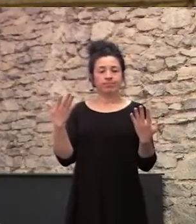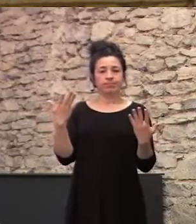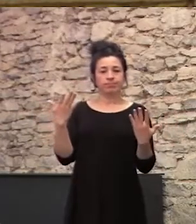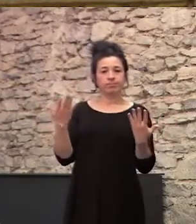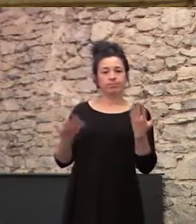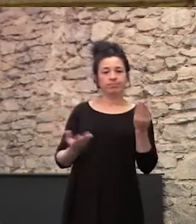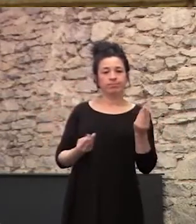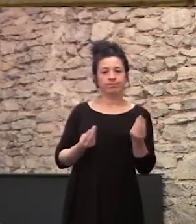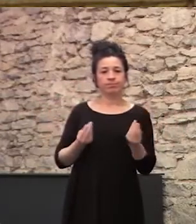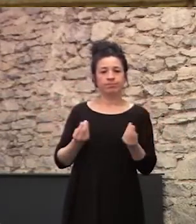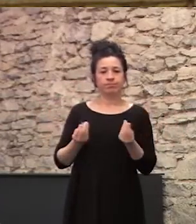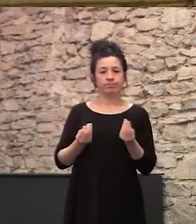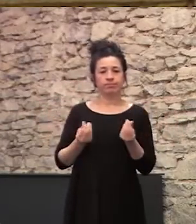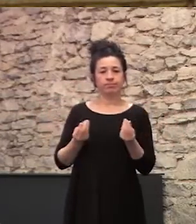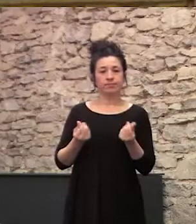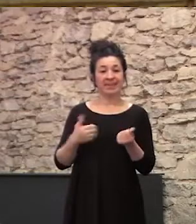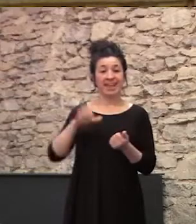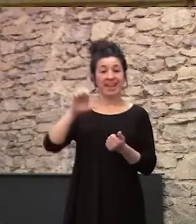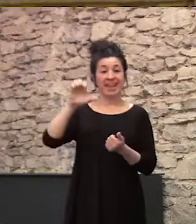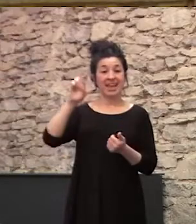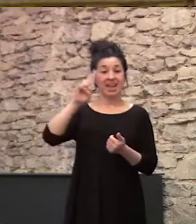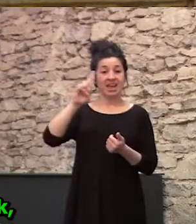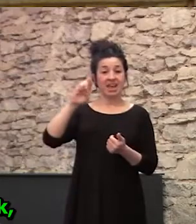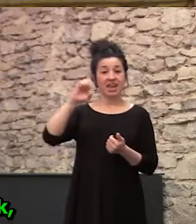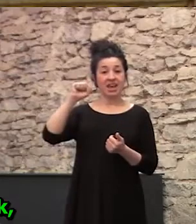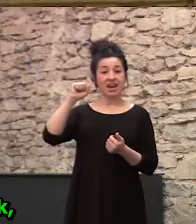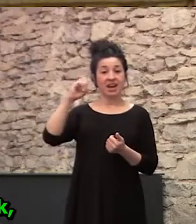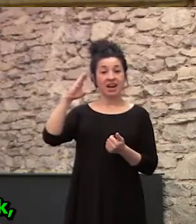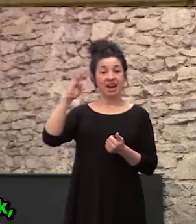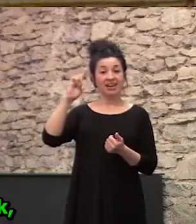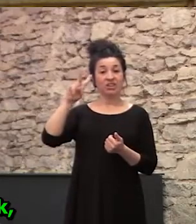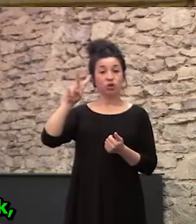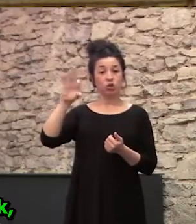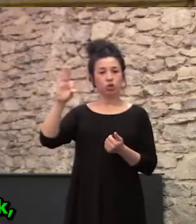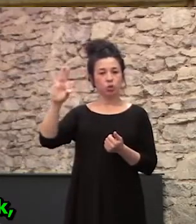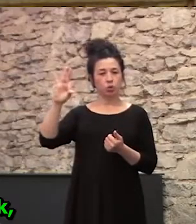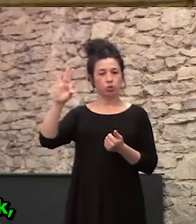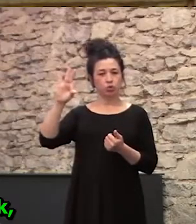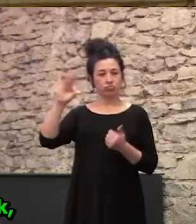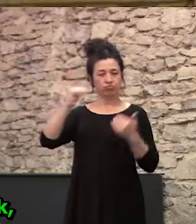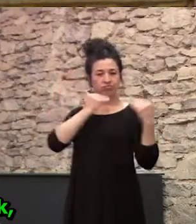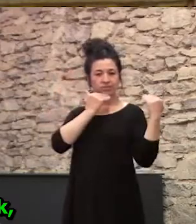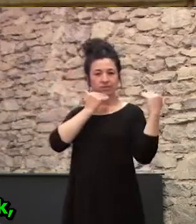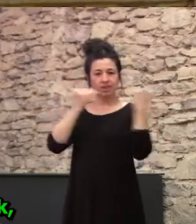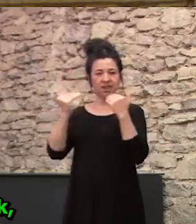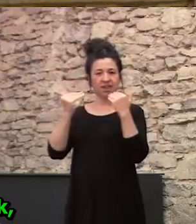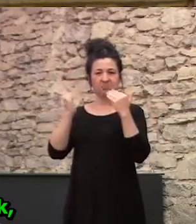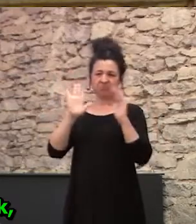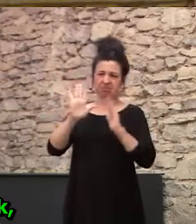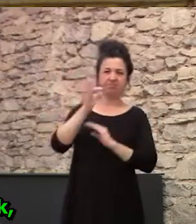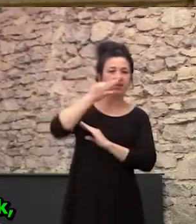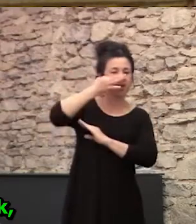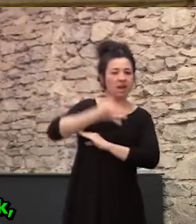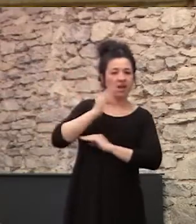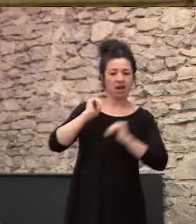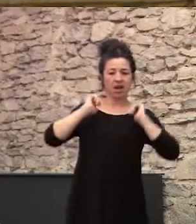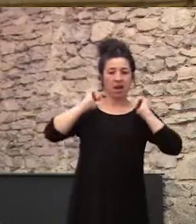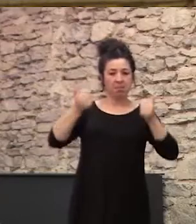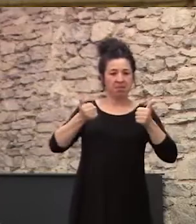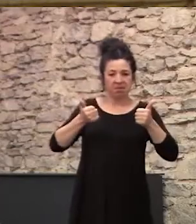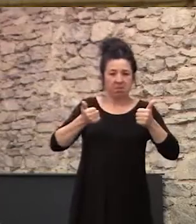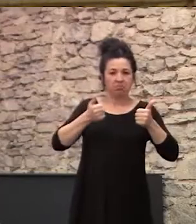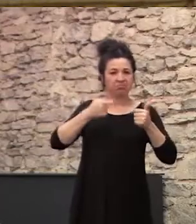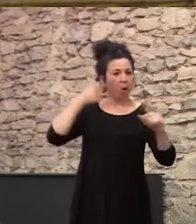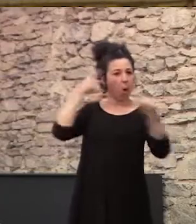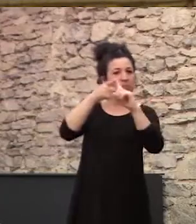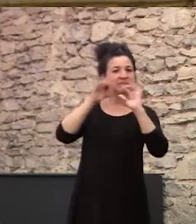Eta orduan, bueno, ba, erraktu zen bitartez... bueno, egia esan hasieran etzen... Ez egon olako inungo intentziorik,